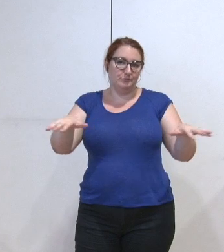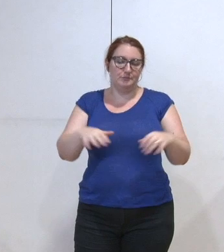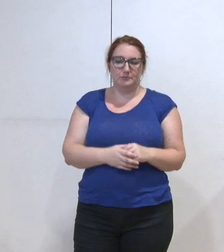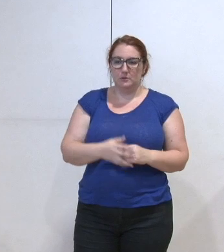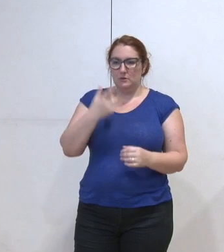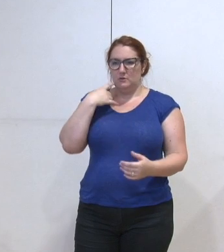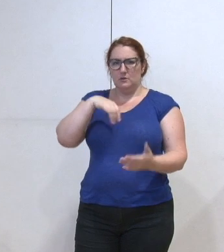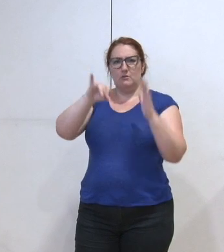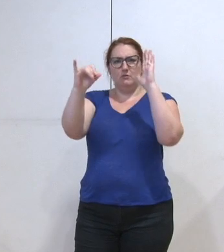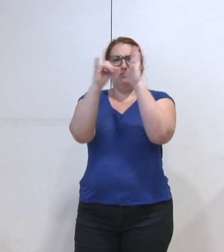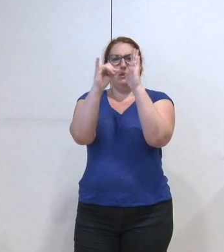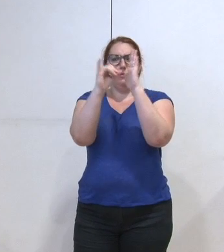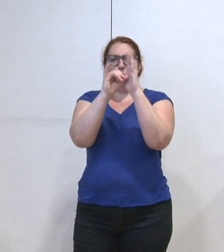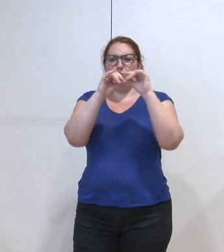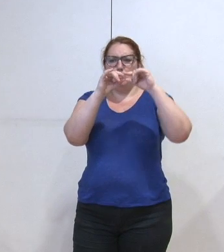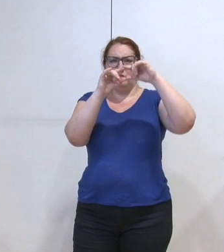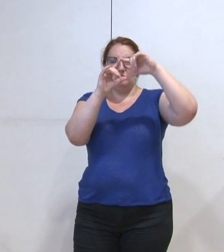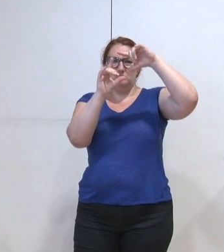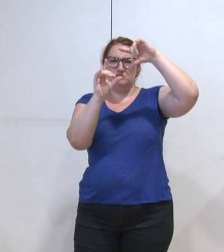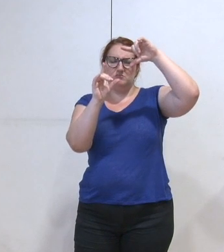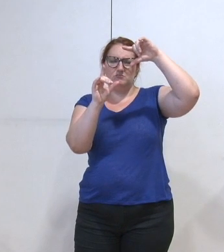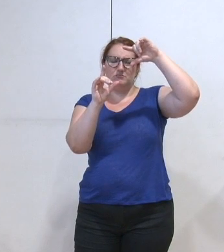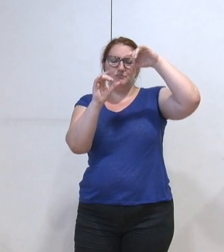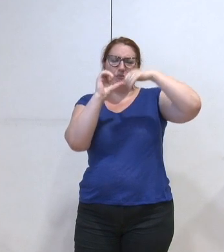ville un quartier en forme de